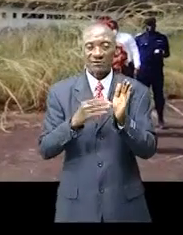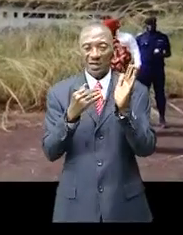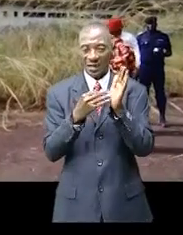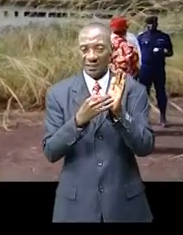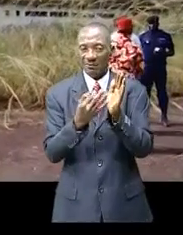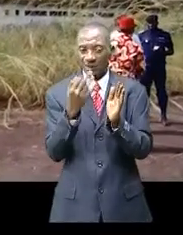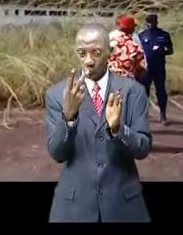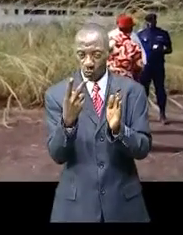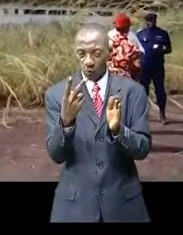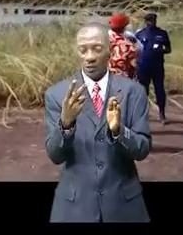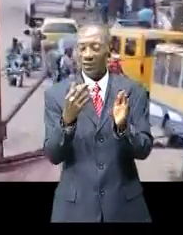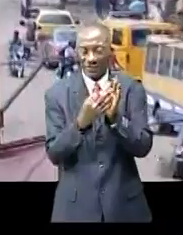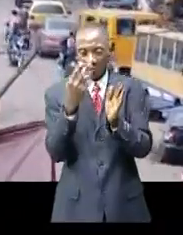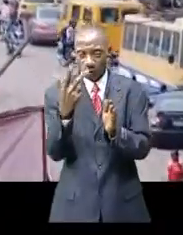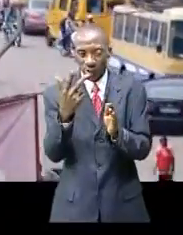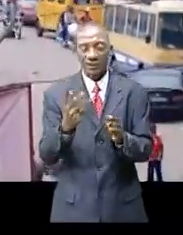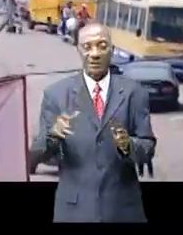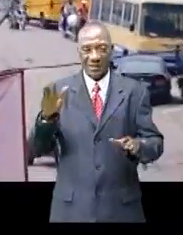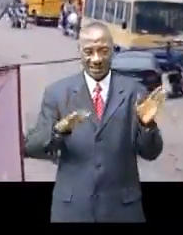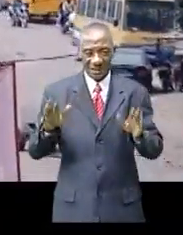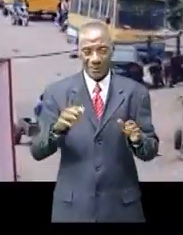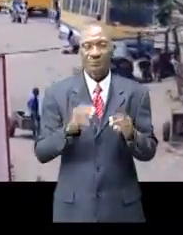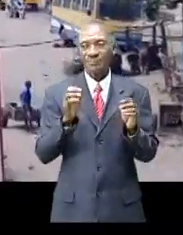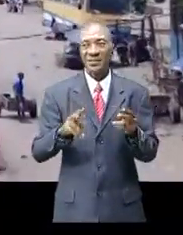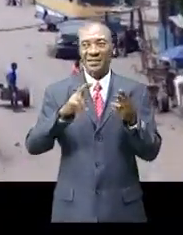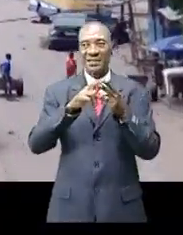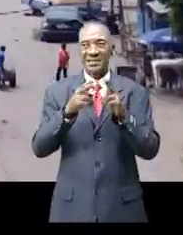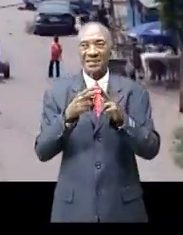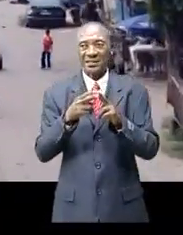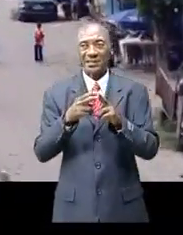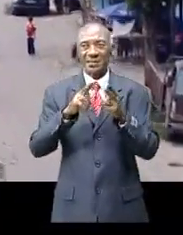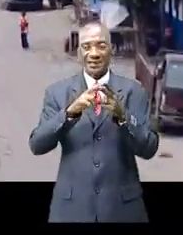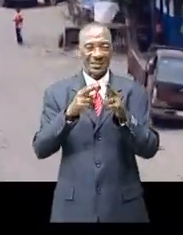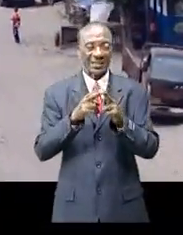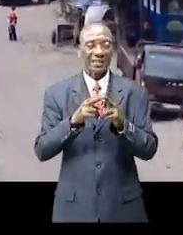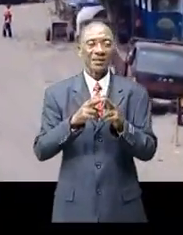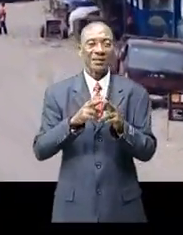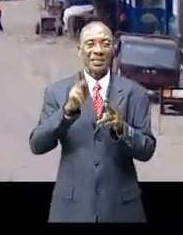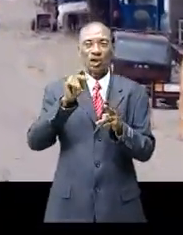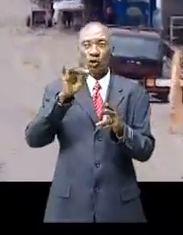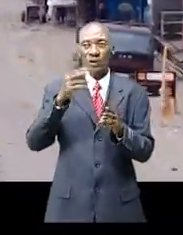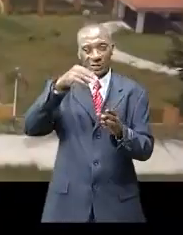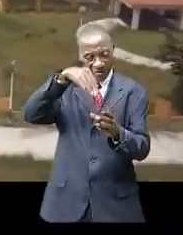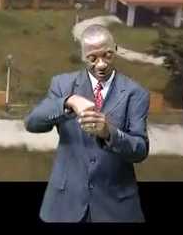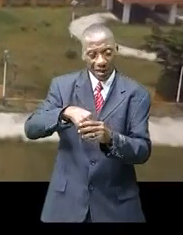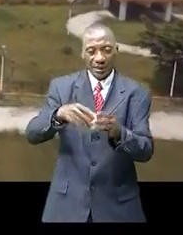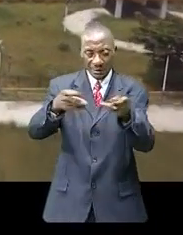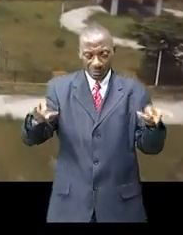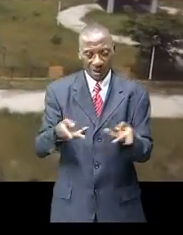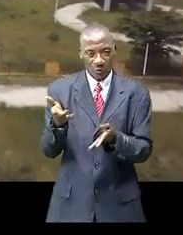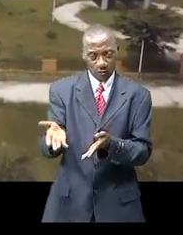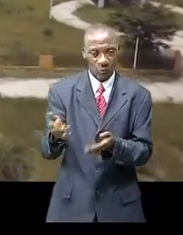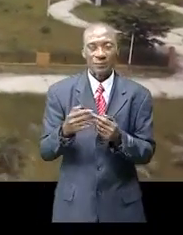Première surprise, une bonne partie de la cité de Kinkolé se retrouve dans ce parc. La